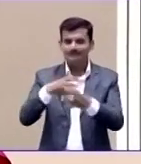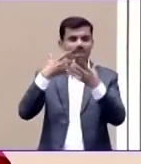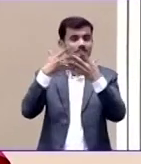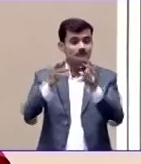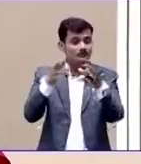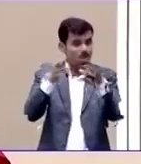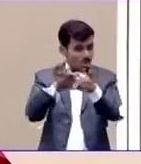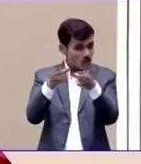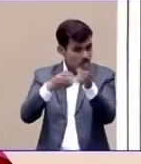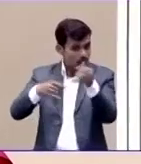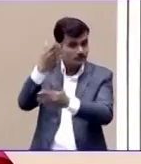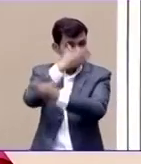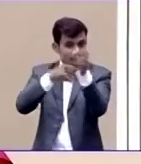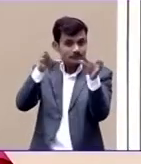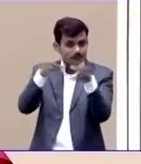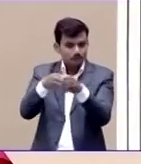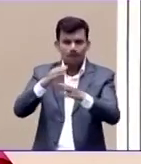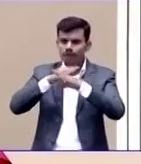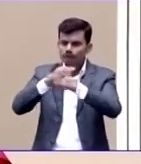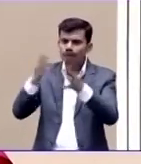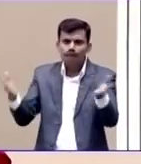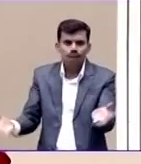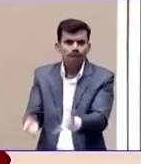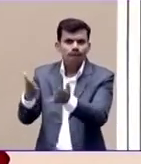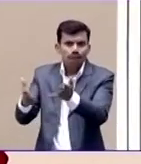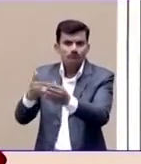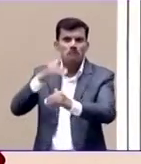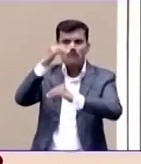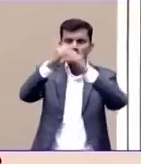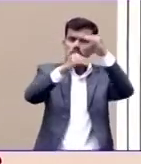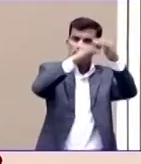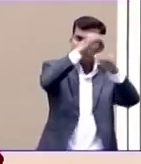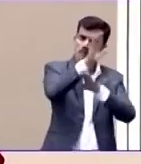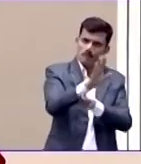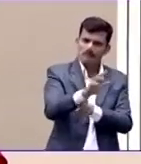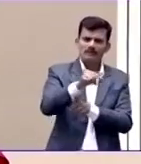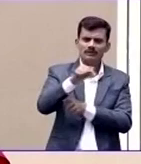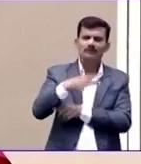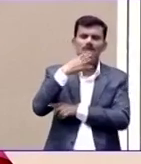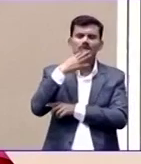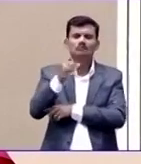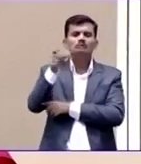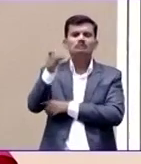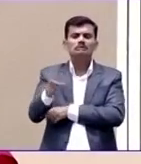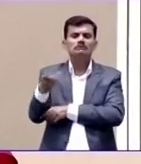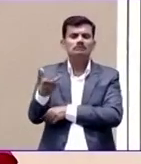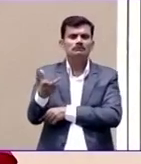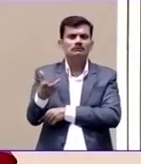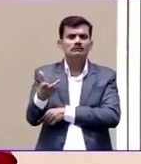व्यक्ति दिव्यांगजनों के सशक्तिकरण की दिशा में आगे बढ़ सकते हैं। वास्तव में दिव्यांगजन